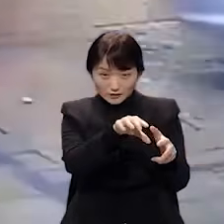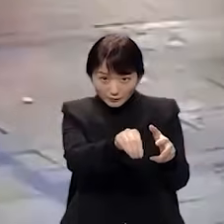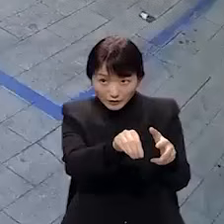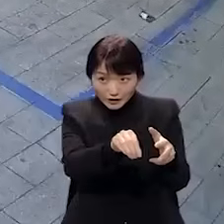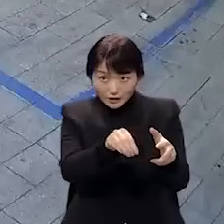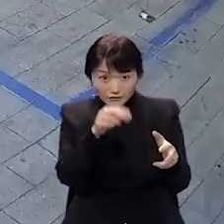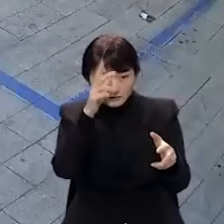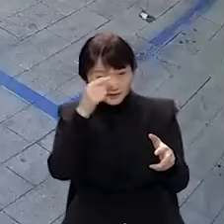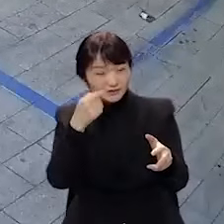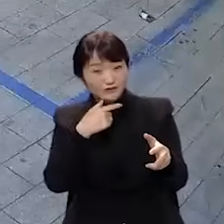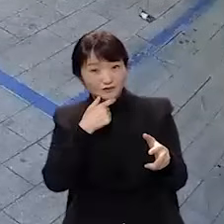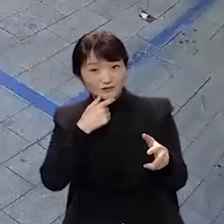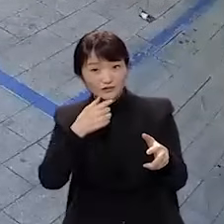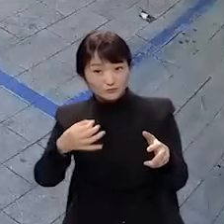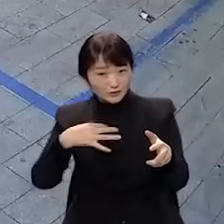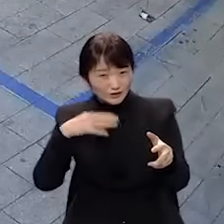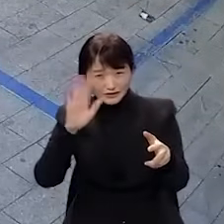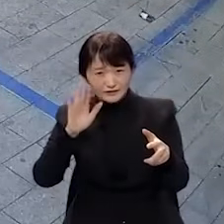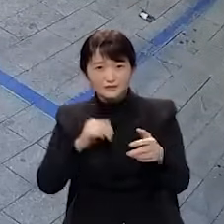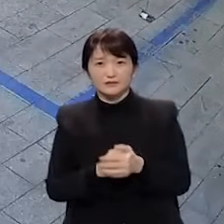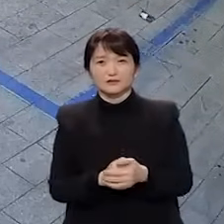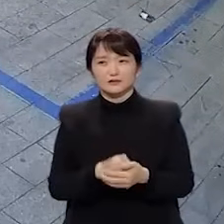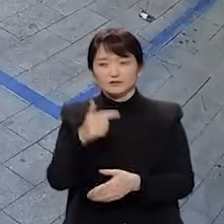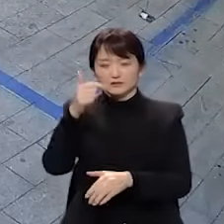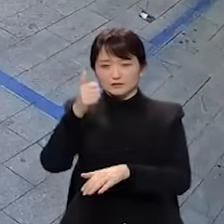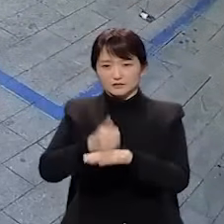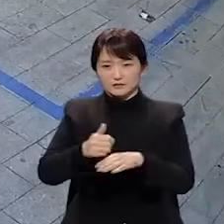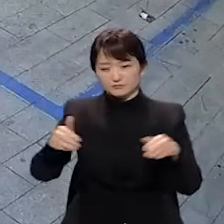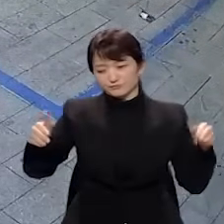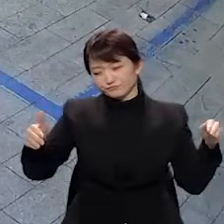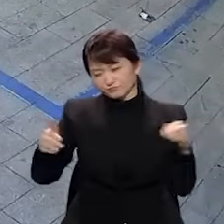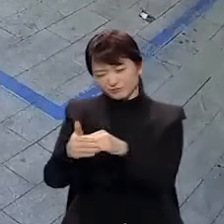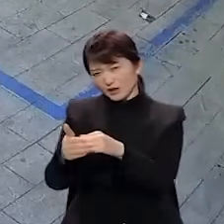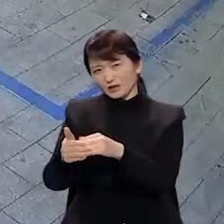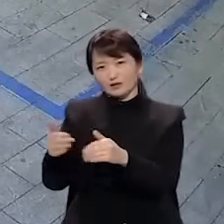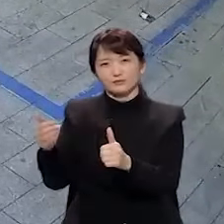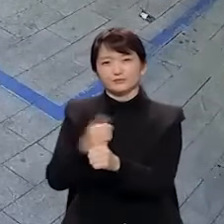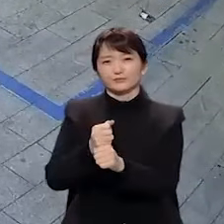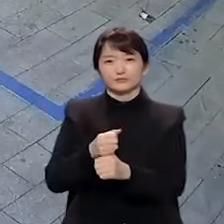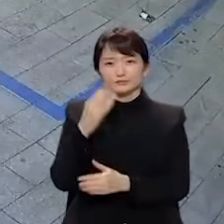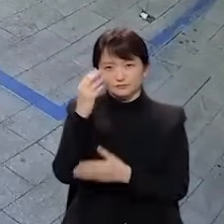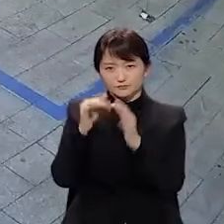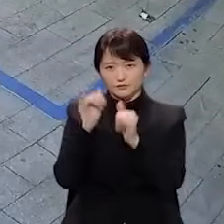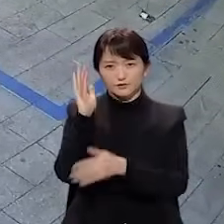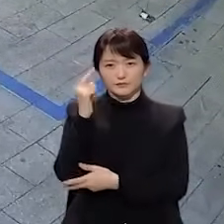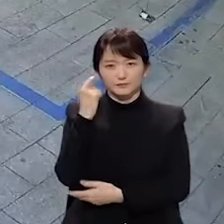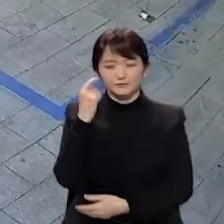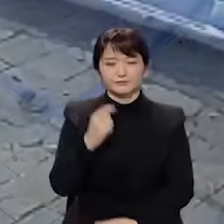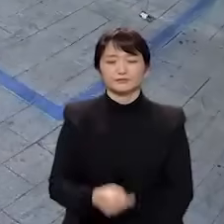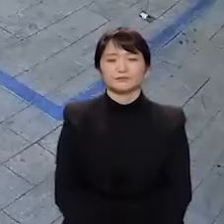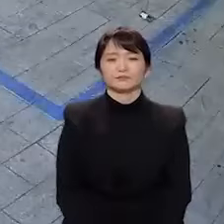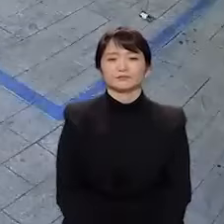그렇다고 속습 역부족이죠 결국 사고까지 내고 현장에 세포가 됐습니다 목격자 이야기